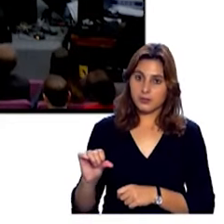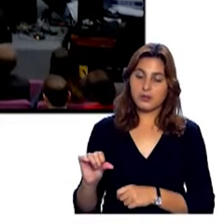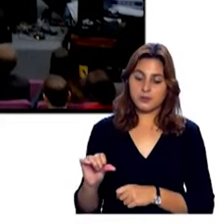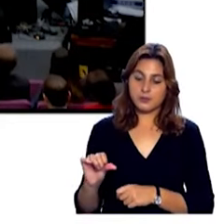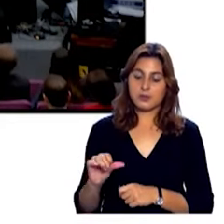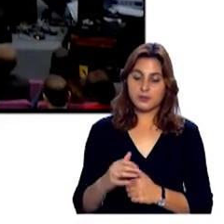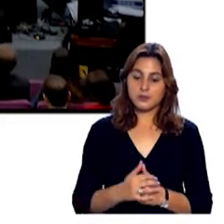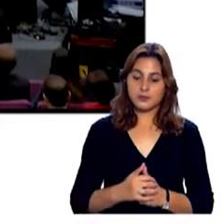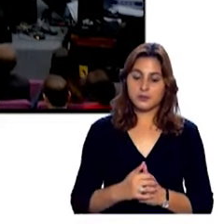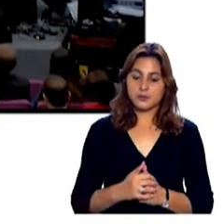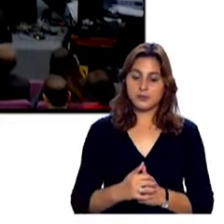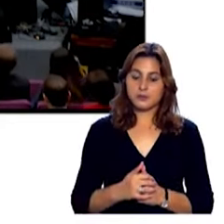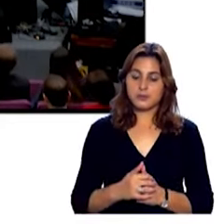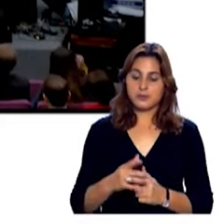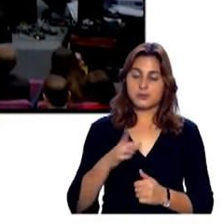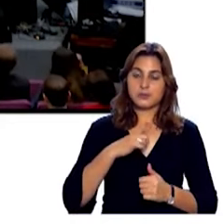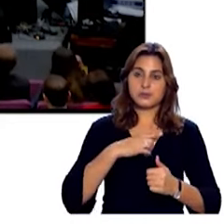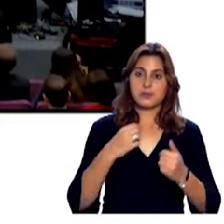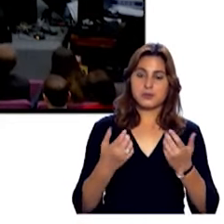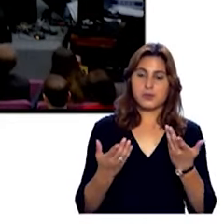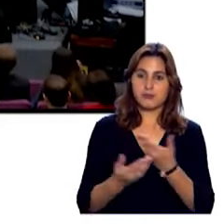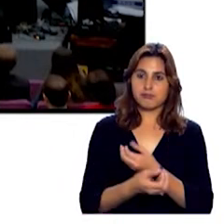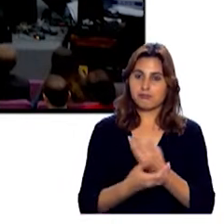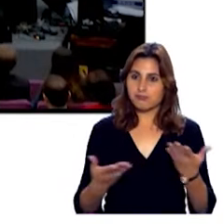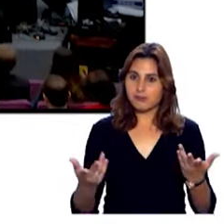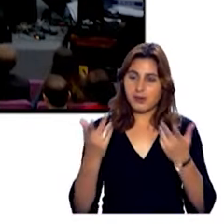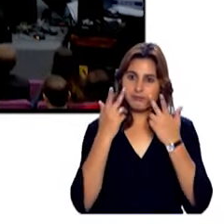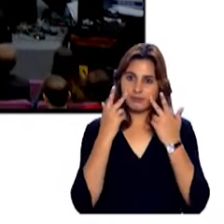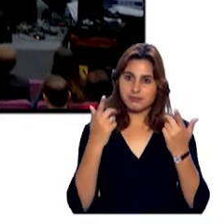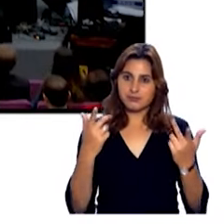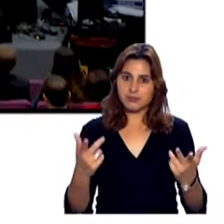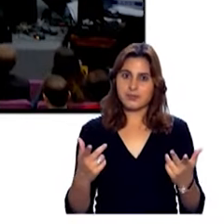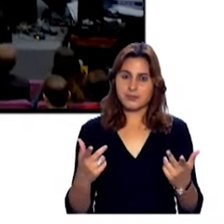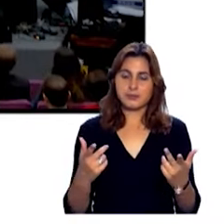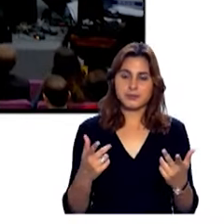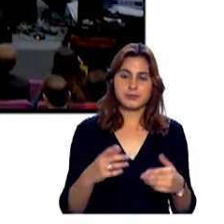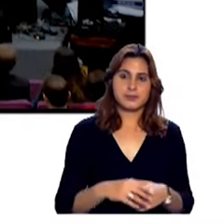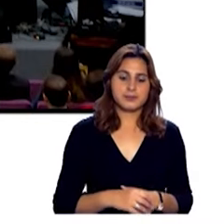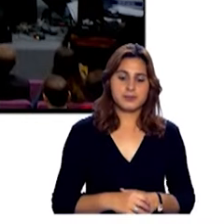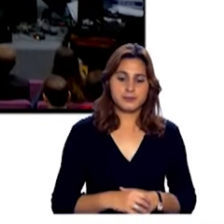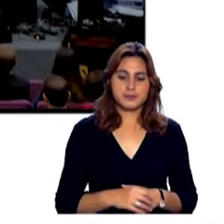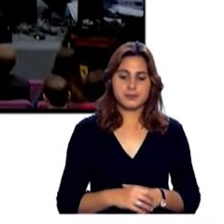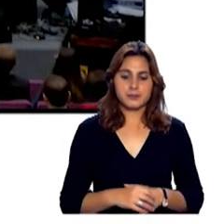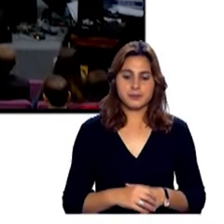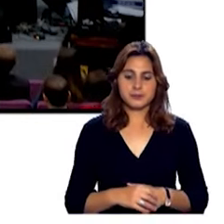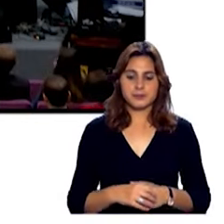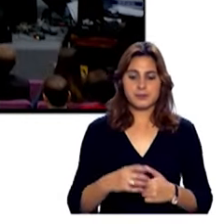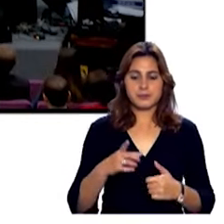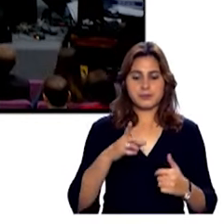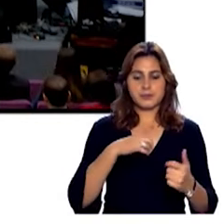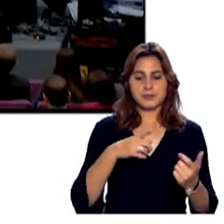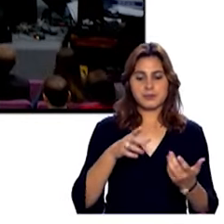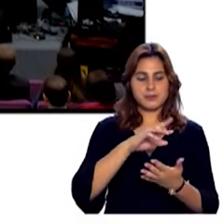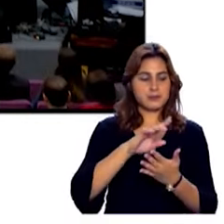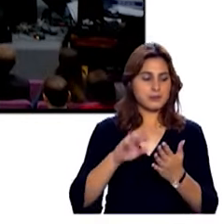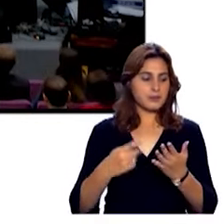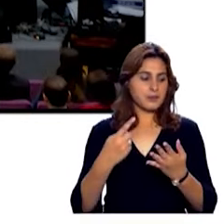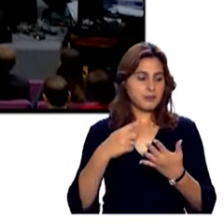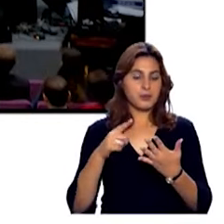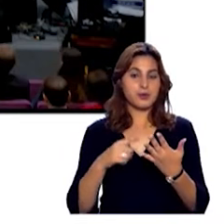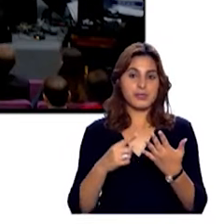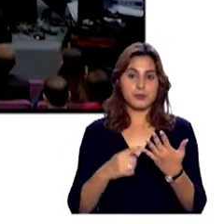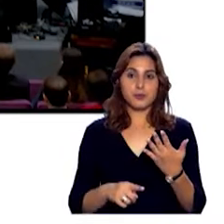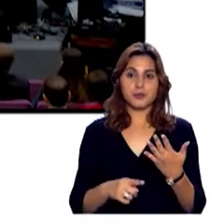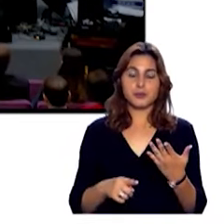all'inizio dall osservanza di determinati requisiti forma una inammissibilità merital o sostanziale